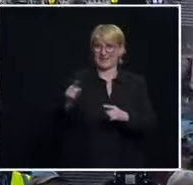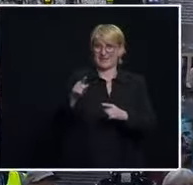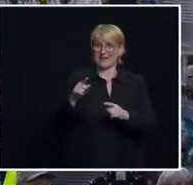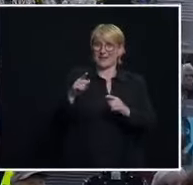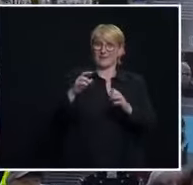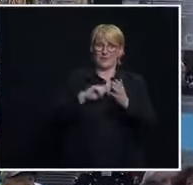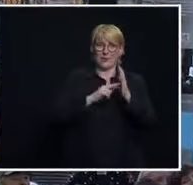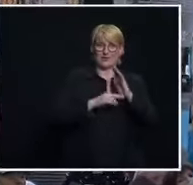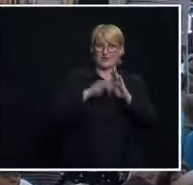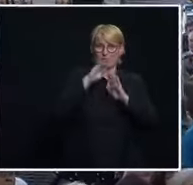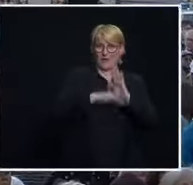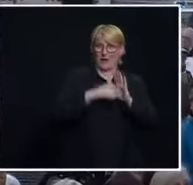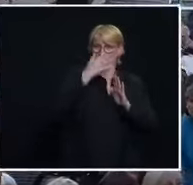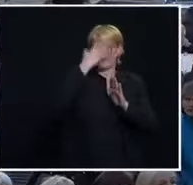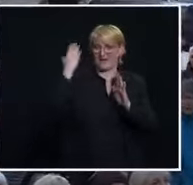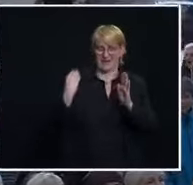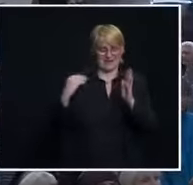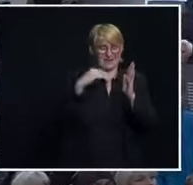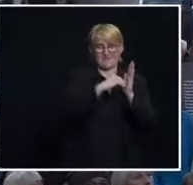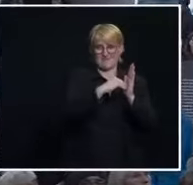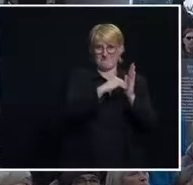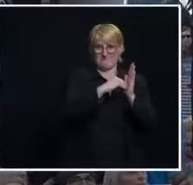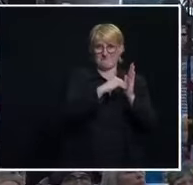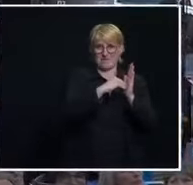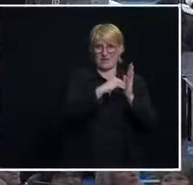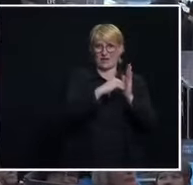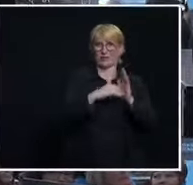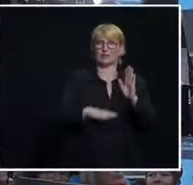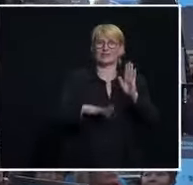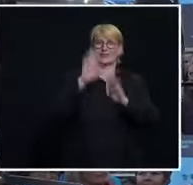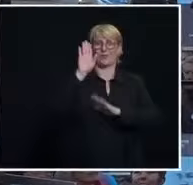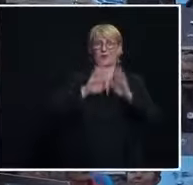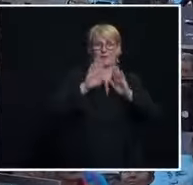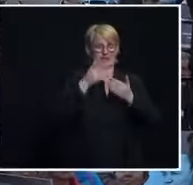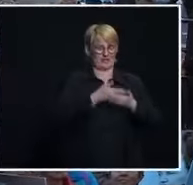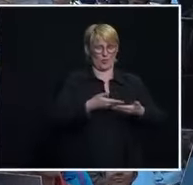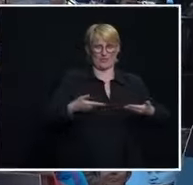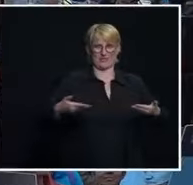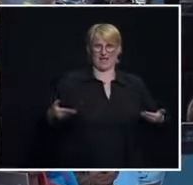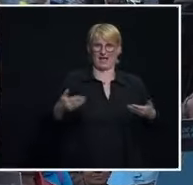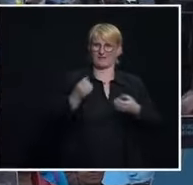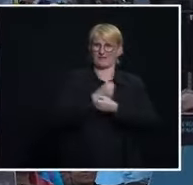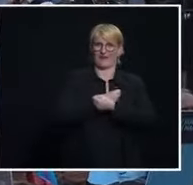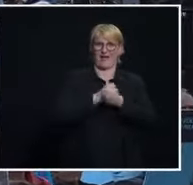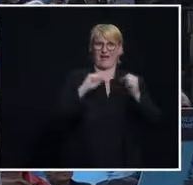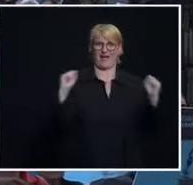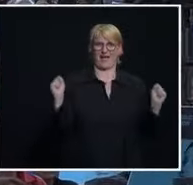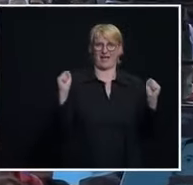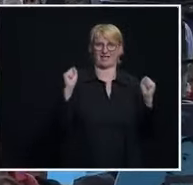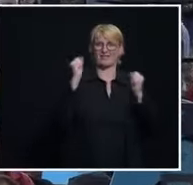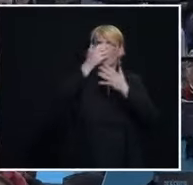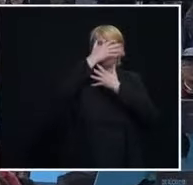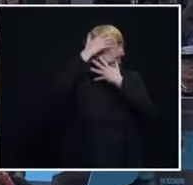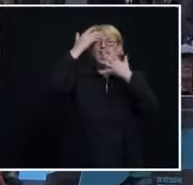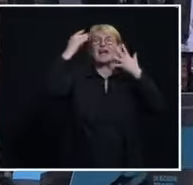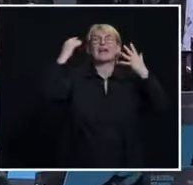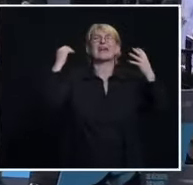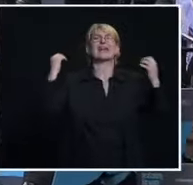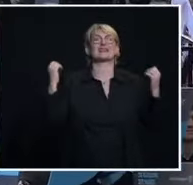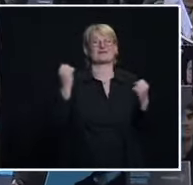Programm erhoben haben und die Grundlagen der Demokratie und der Freiheit vergessen machen